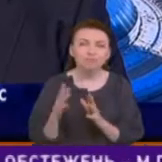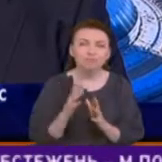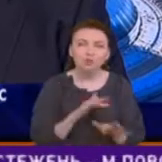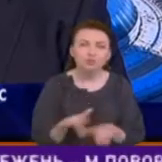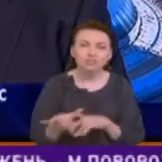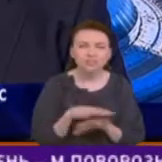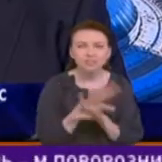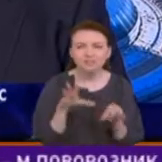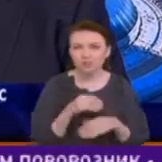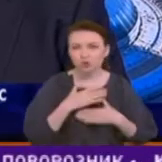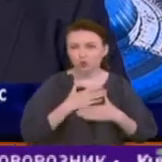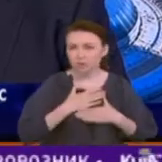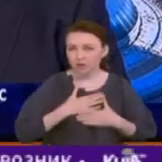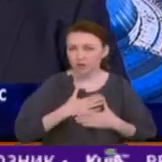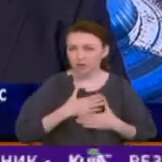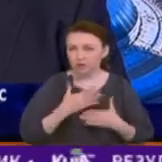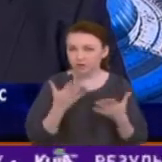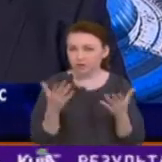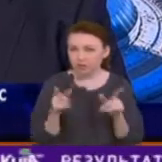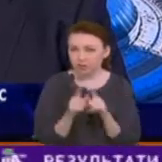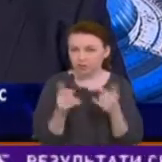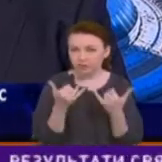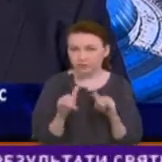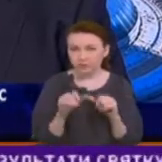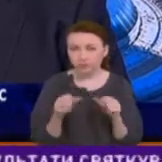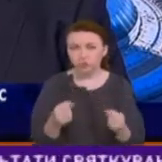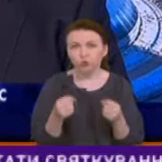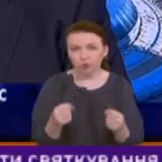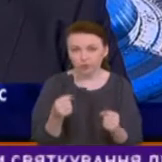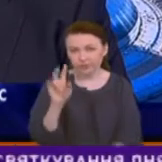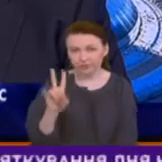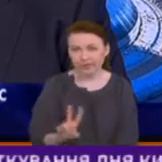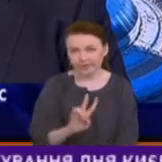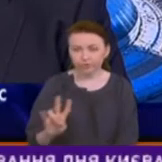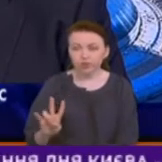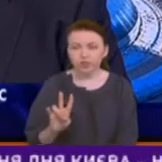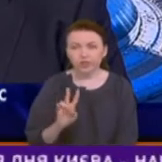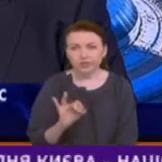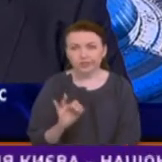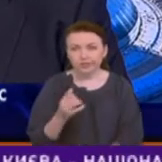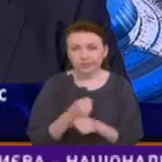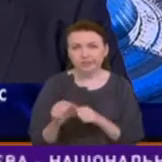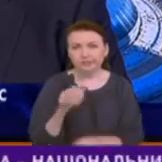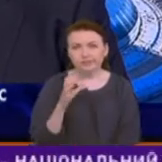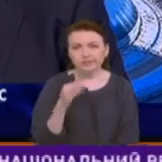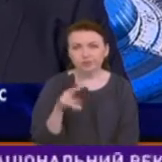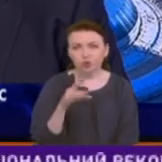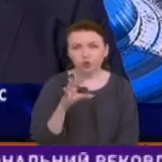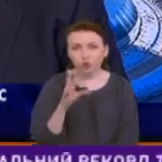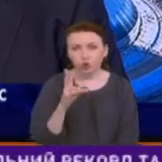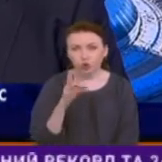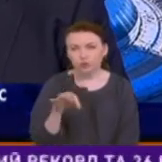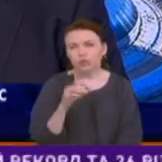всіх задовільняють. От в такий от дивний спосіб він все-таки труханув церкву і заставив, і, по-перше, синод зібратися, можливо,